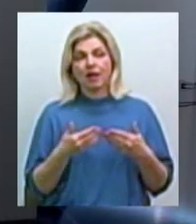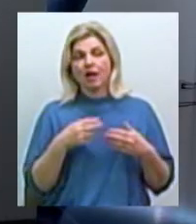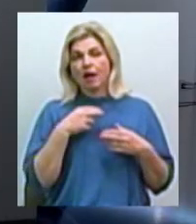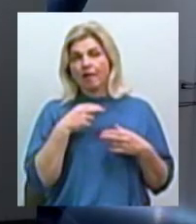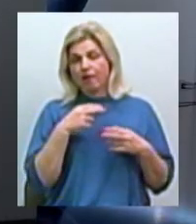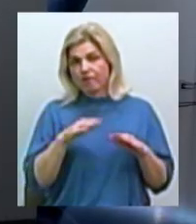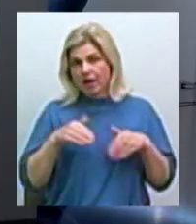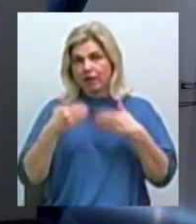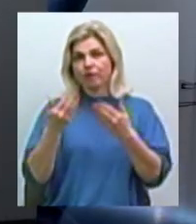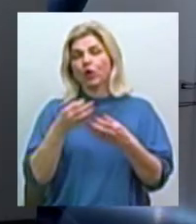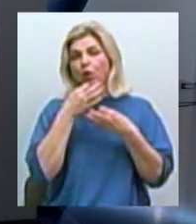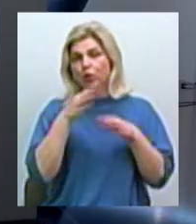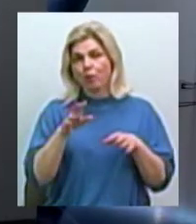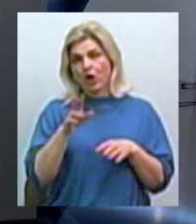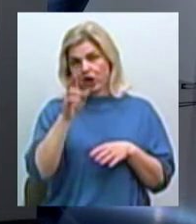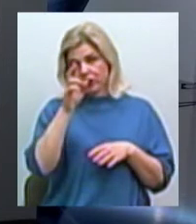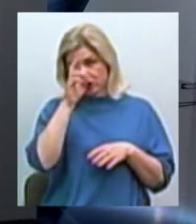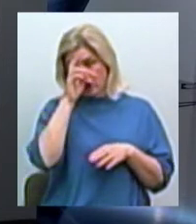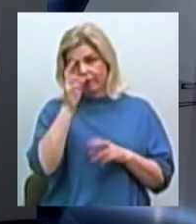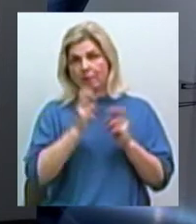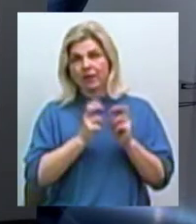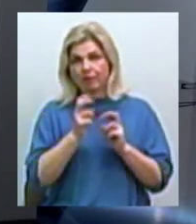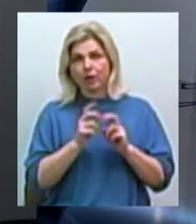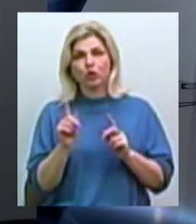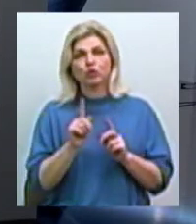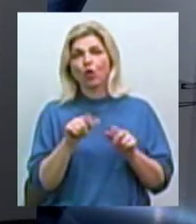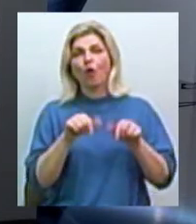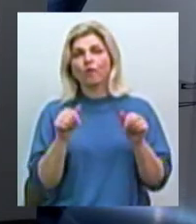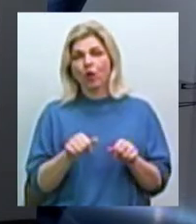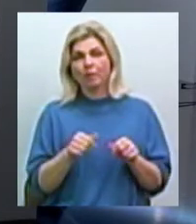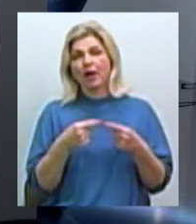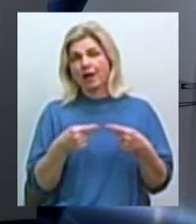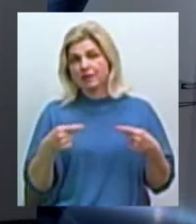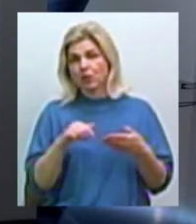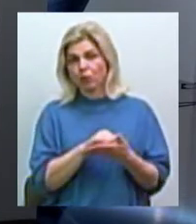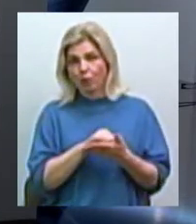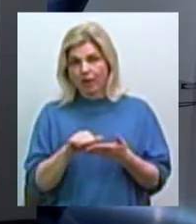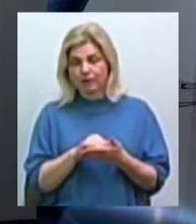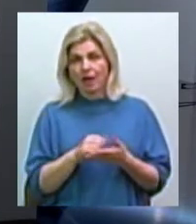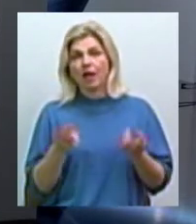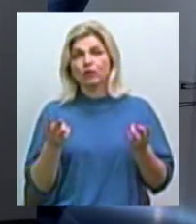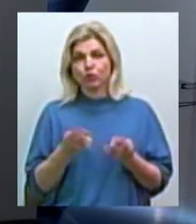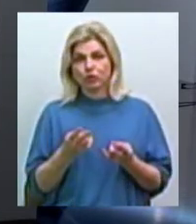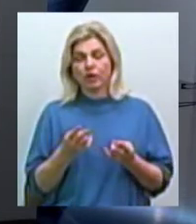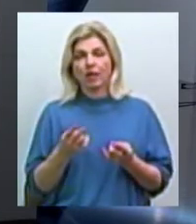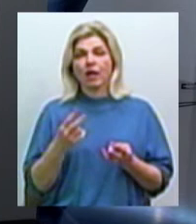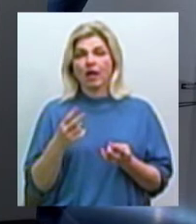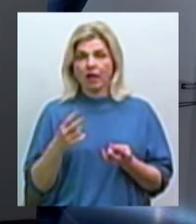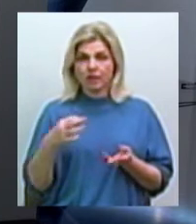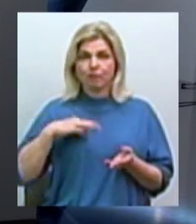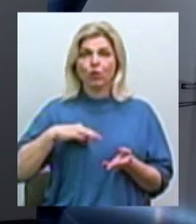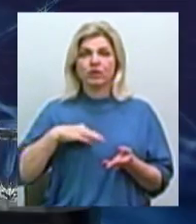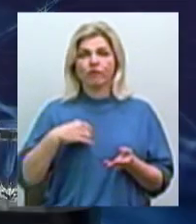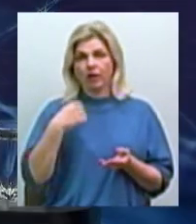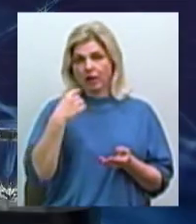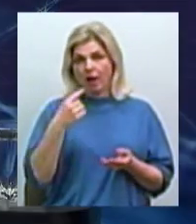звертаючись до будь-якого державного підприємства для того, щоб оформити певні документи, потрібно іноді використовувати